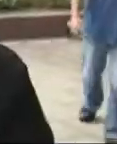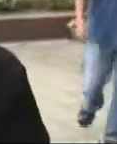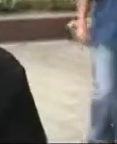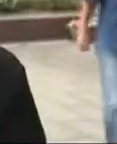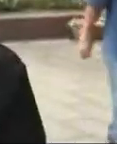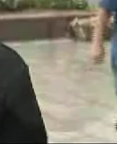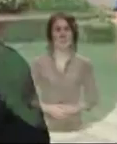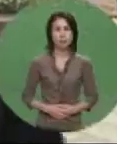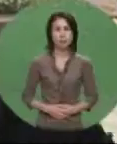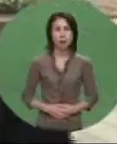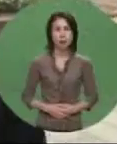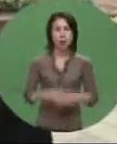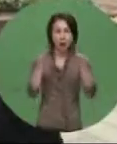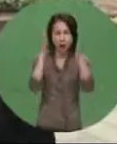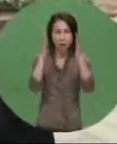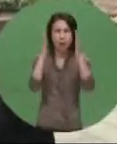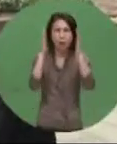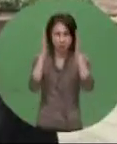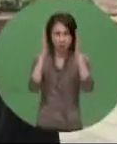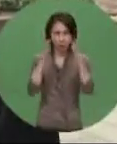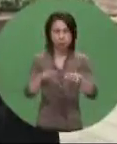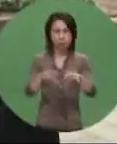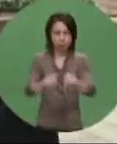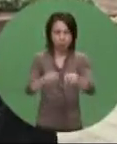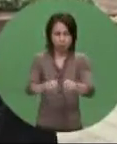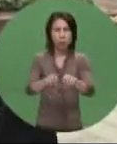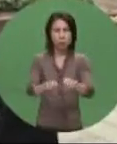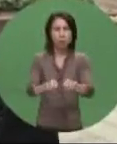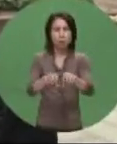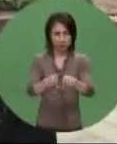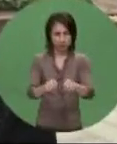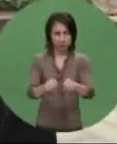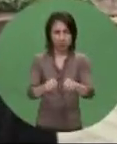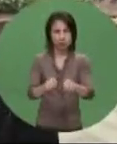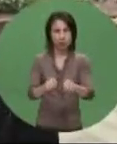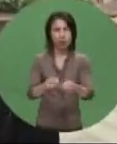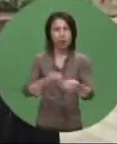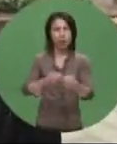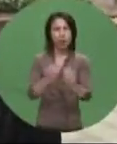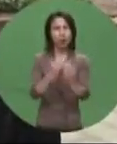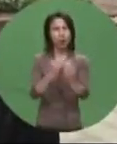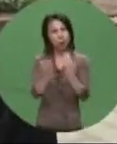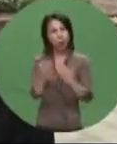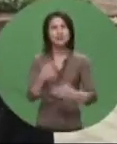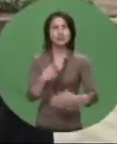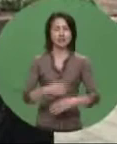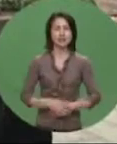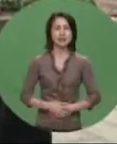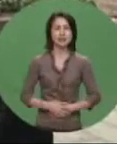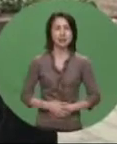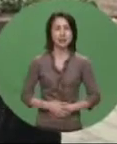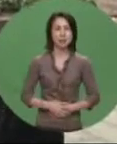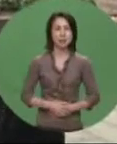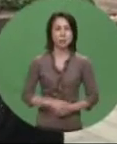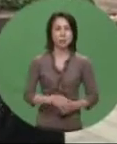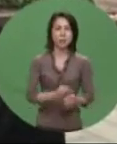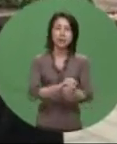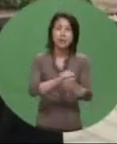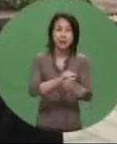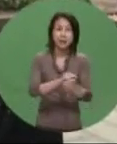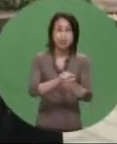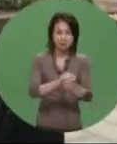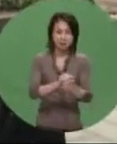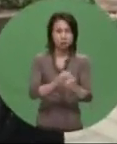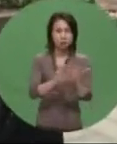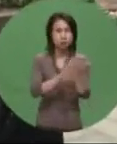ちょっとね、頑張ってゴシゴシしすぎたんか濃くなって、みんなよりちょっと濃かったんですけど、まあ、洗濯してたらまた薄